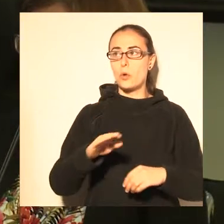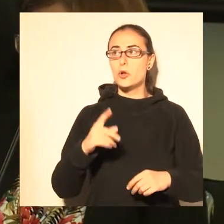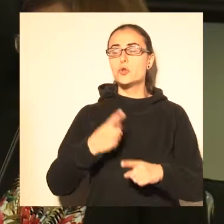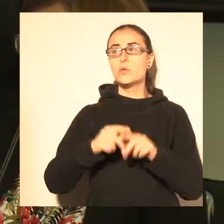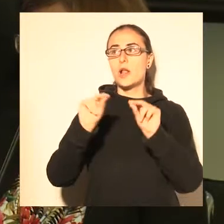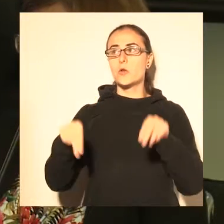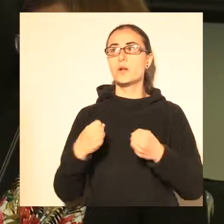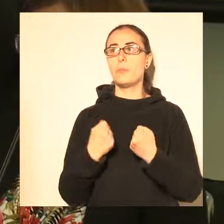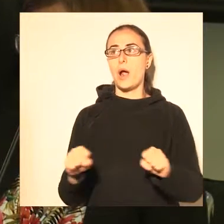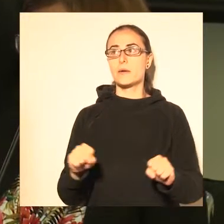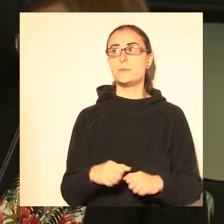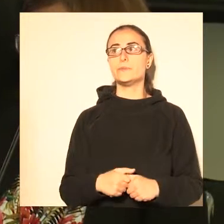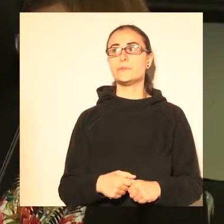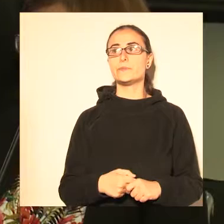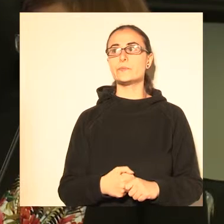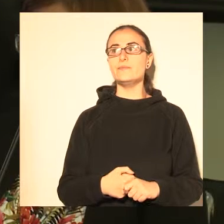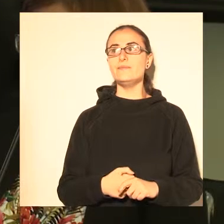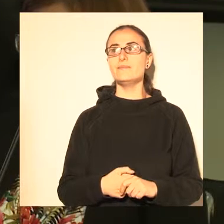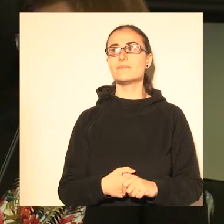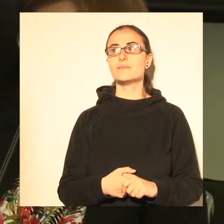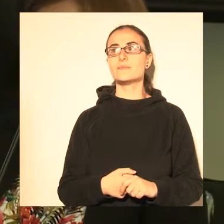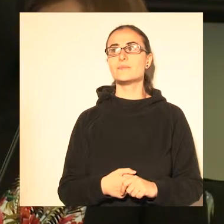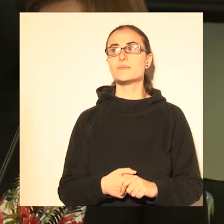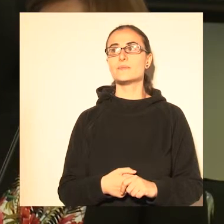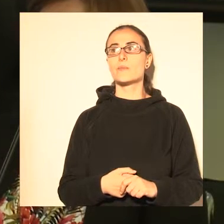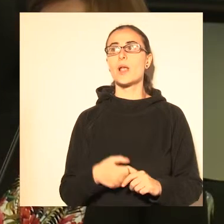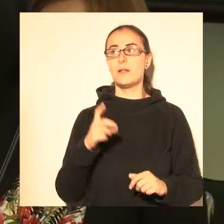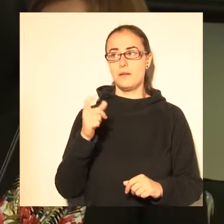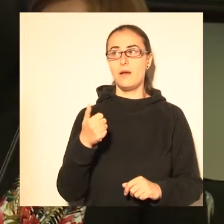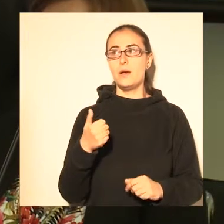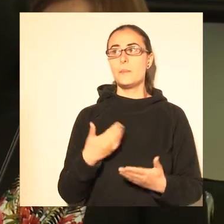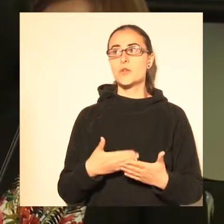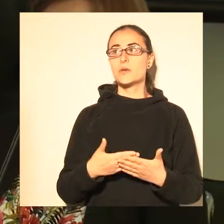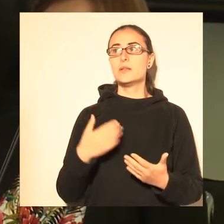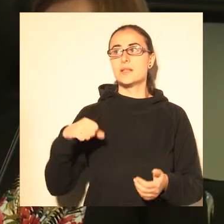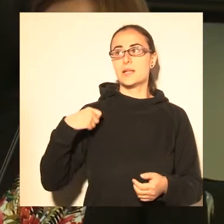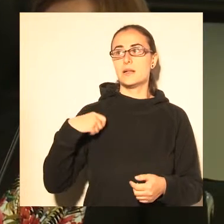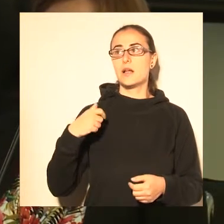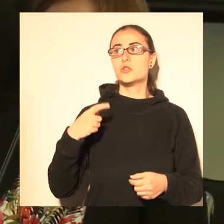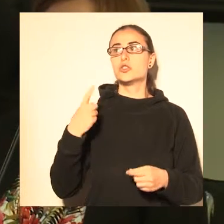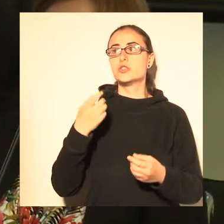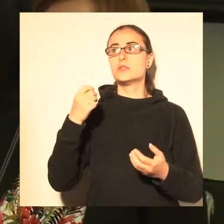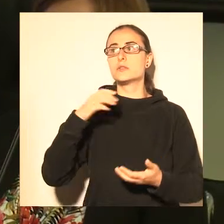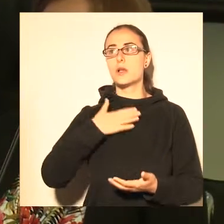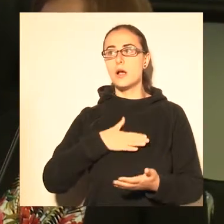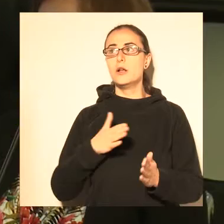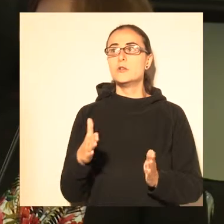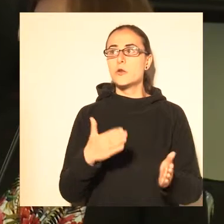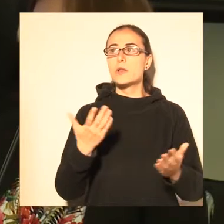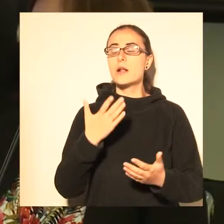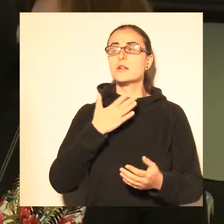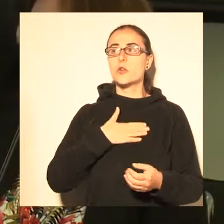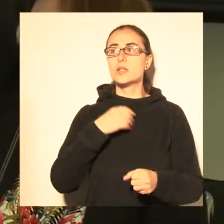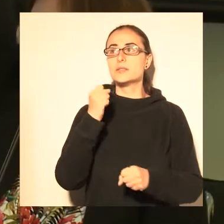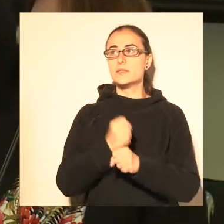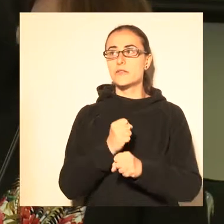un copil și cu datorie în bancă Da pentru că se gândește de cinci ori Înainte de a